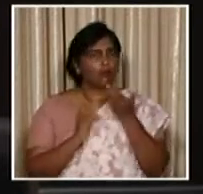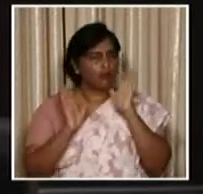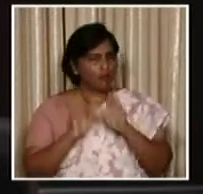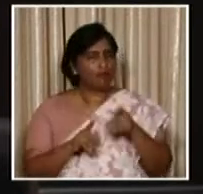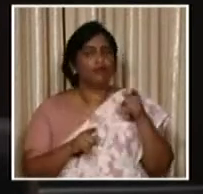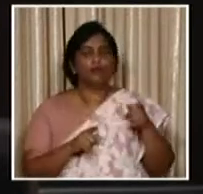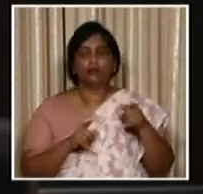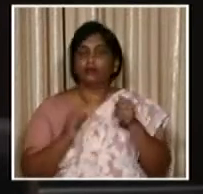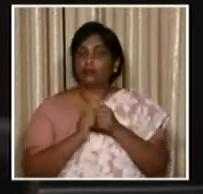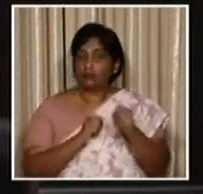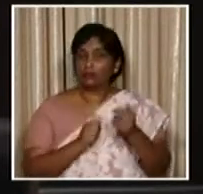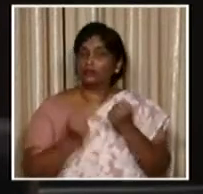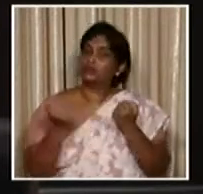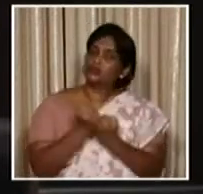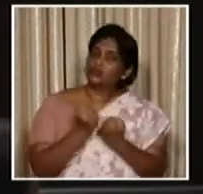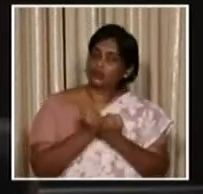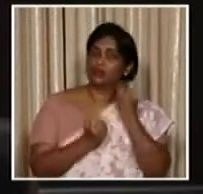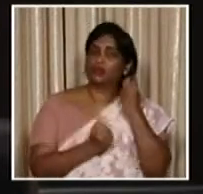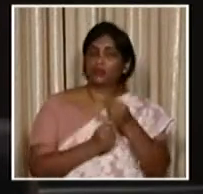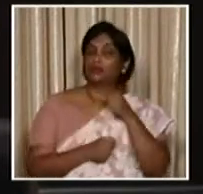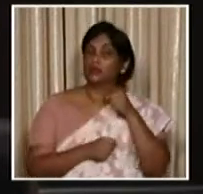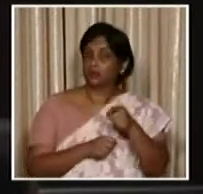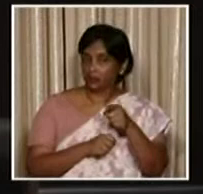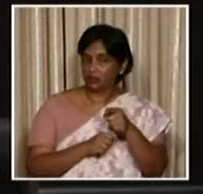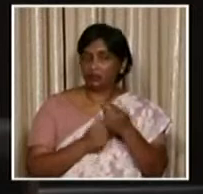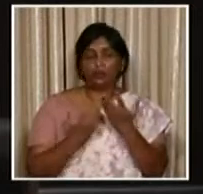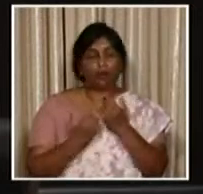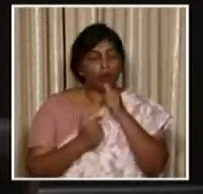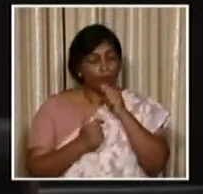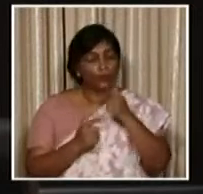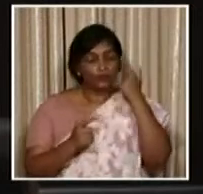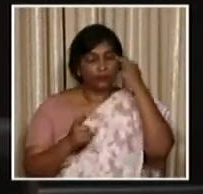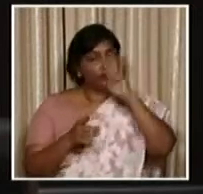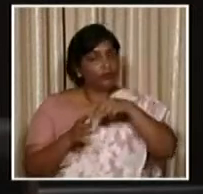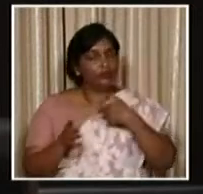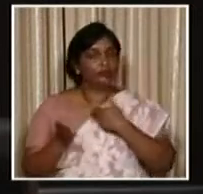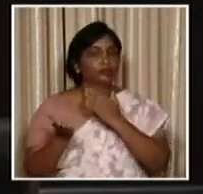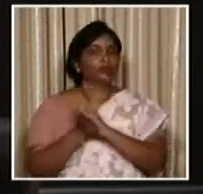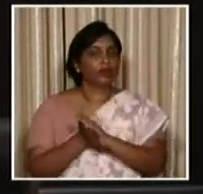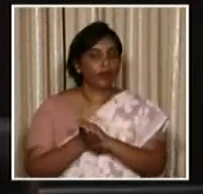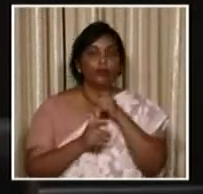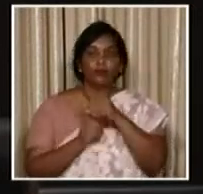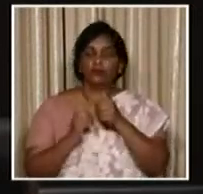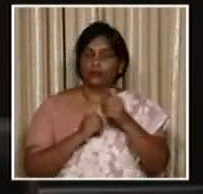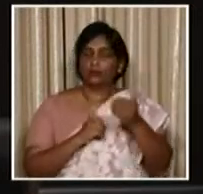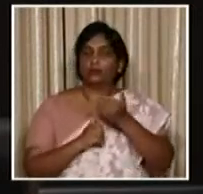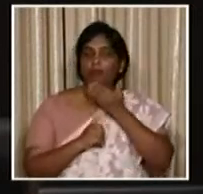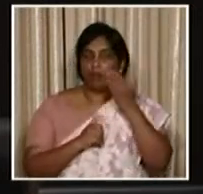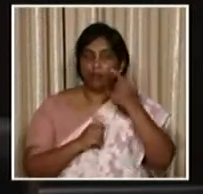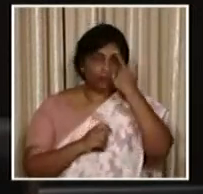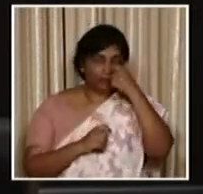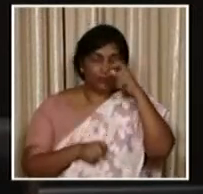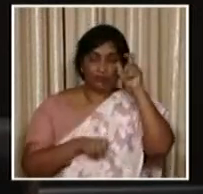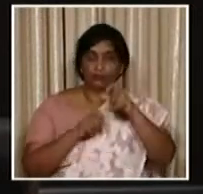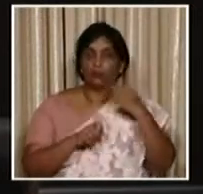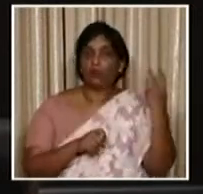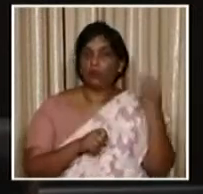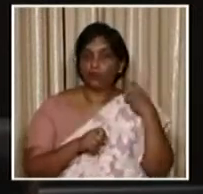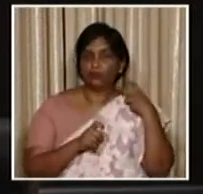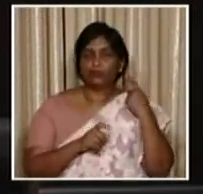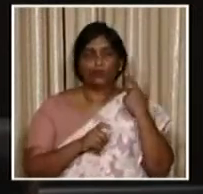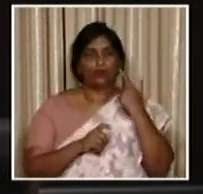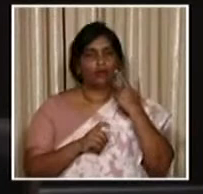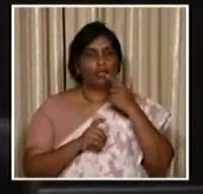වෙනවා ඒ නිසා ඒකට සහයෝගය දෙන්න ඒකට අවංක චේතනාවෙන් උදව් කරන්න එතකොට පුළුවන් වේ කතෝලික මුස්ලිම්